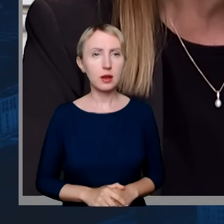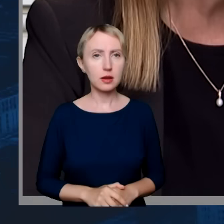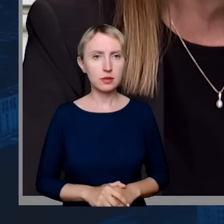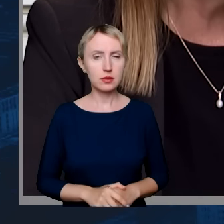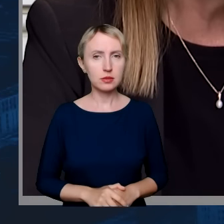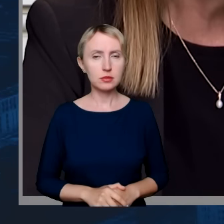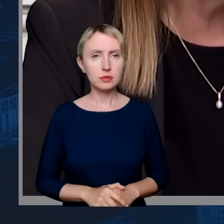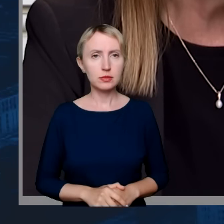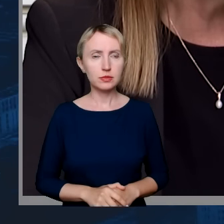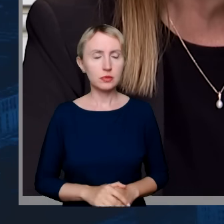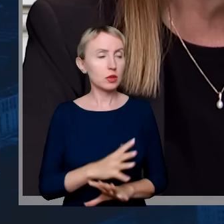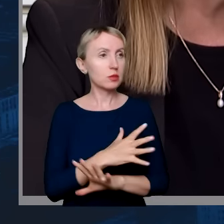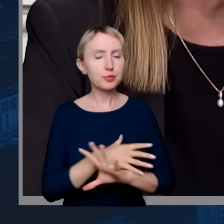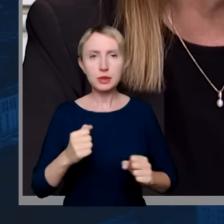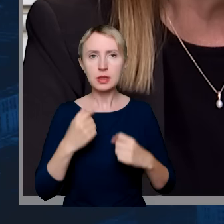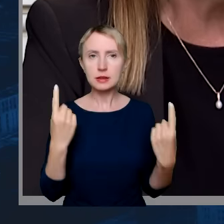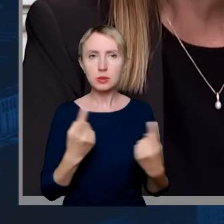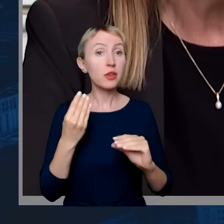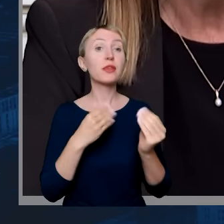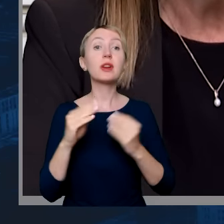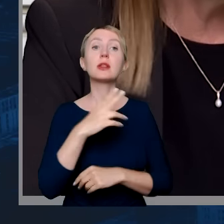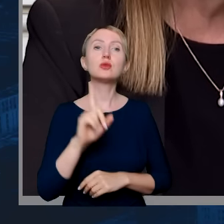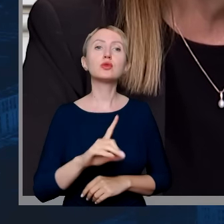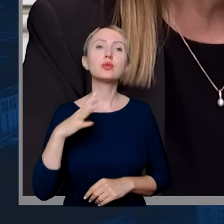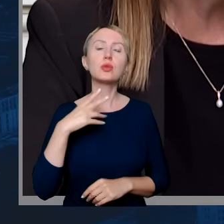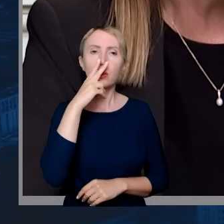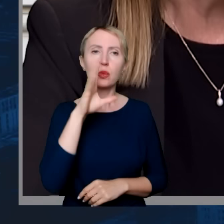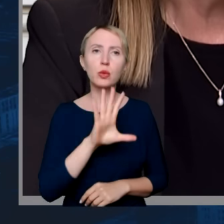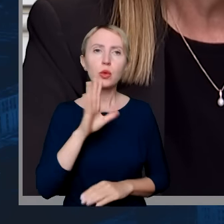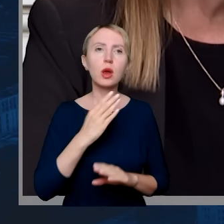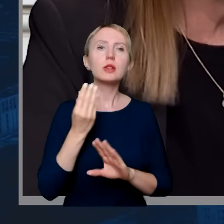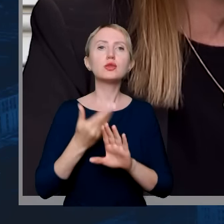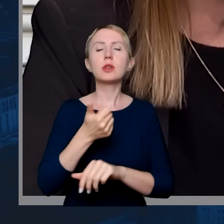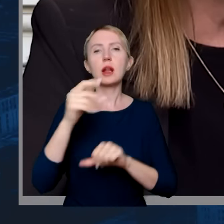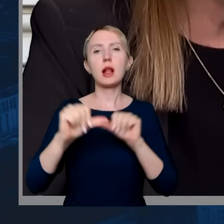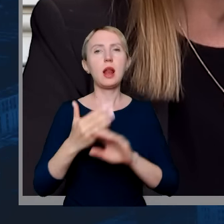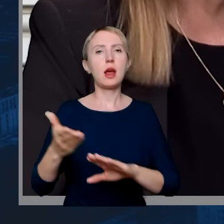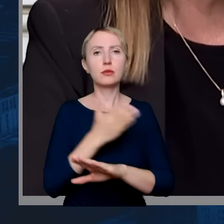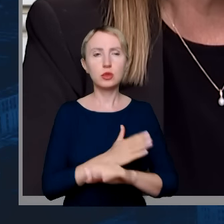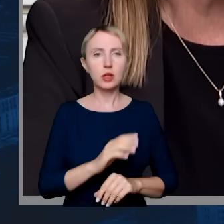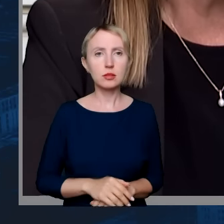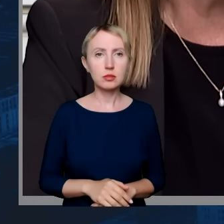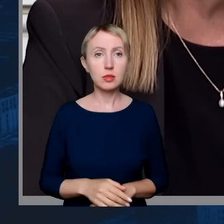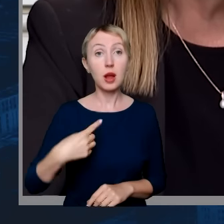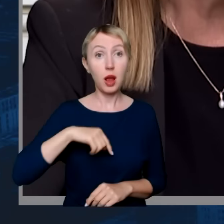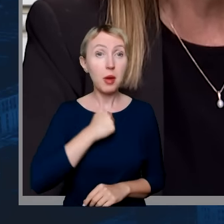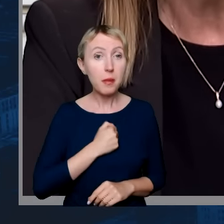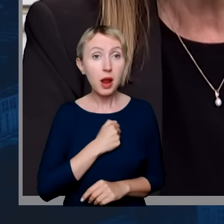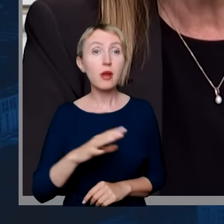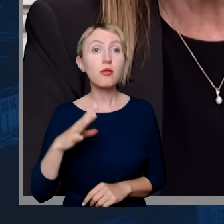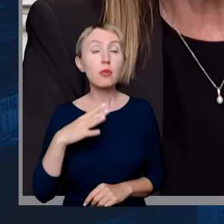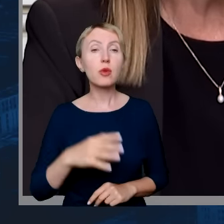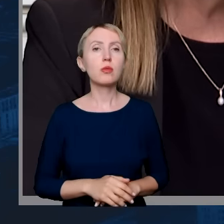dramatycznego, dużo dramatyczniejszego niż to, co obserwowaliśmy jeszcze kilka lat temu. Czym się przejmowaliśmy przecież, bo to był